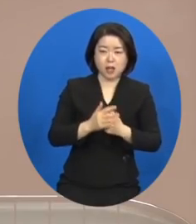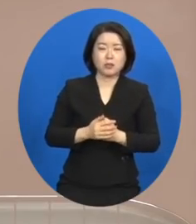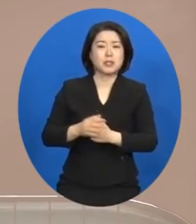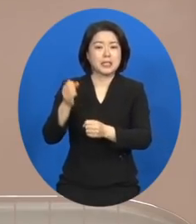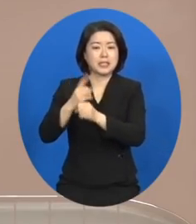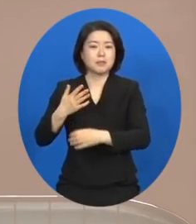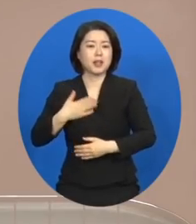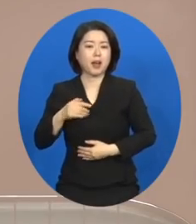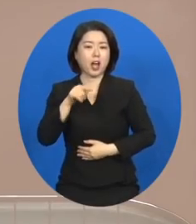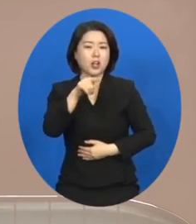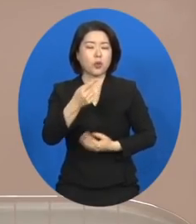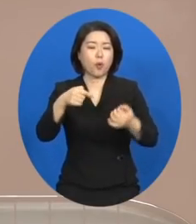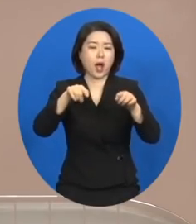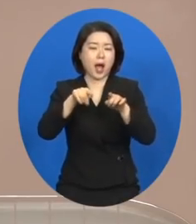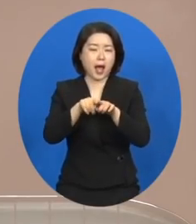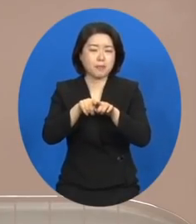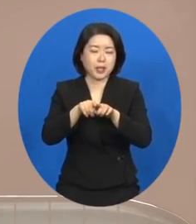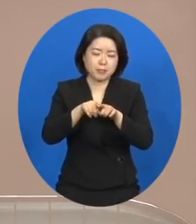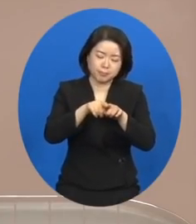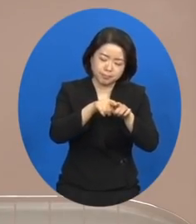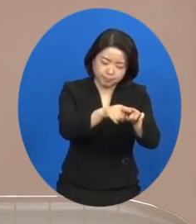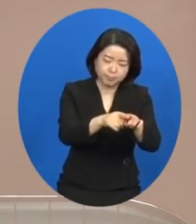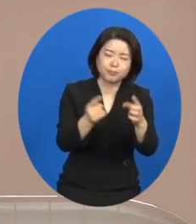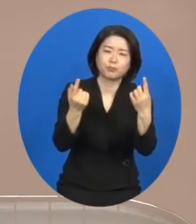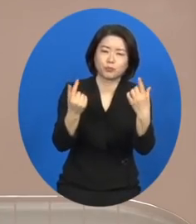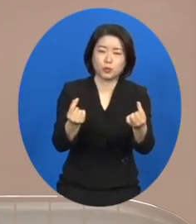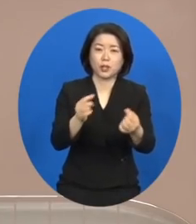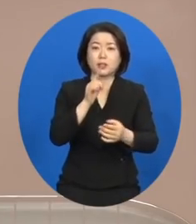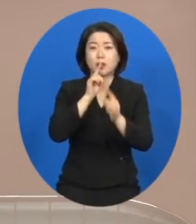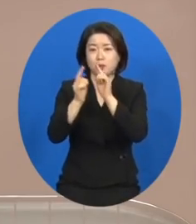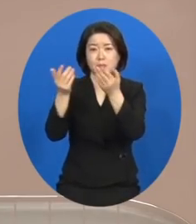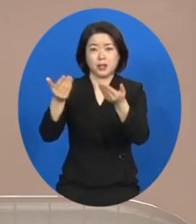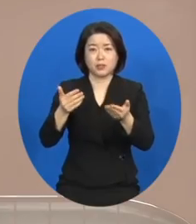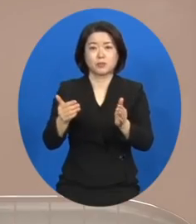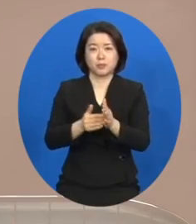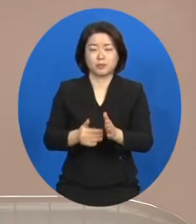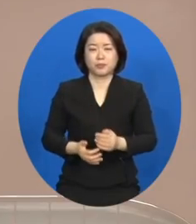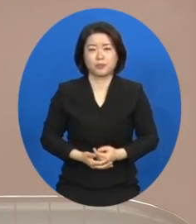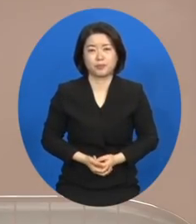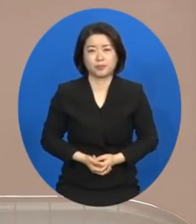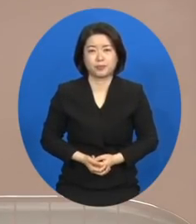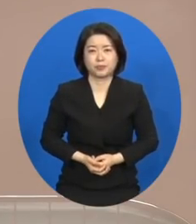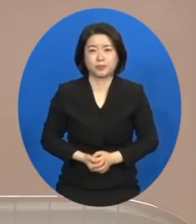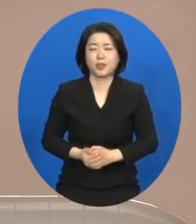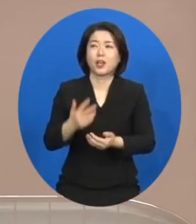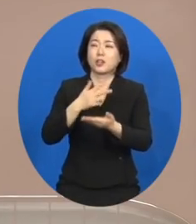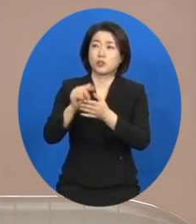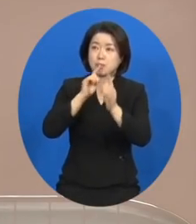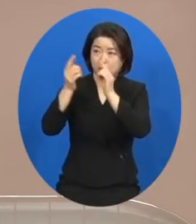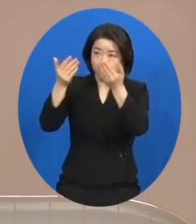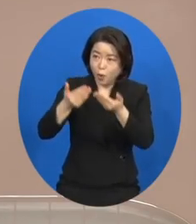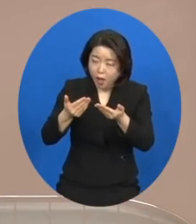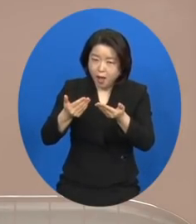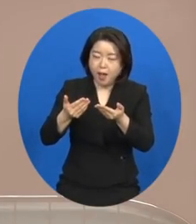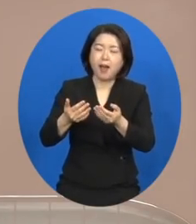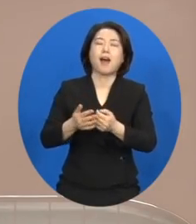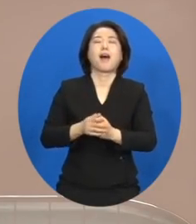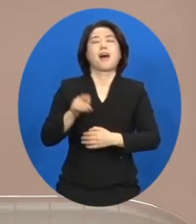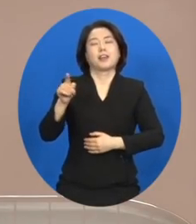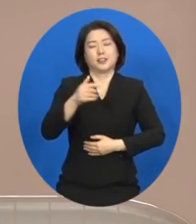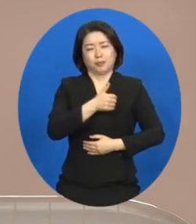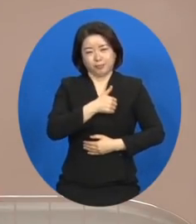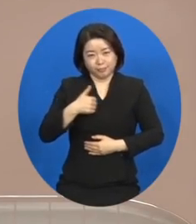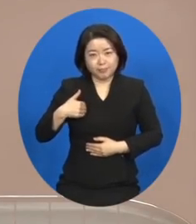너와 함께 간 것이나 다름없다라고 말씀을 하시는 거예요. 주님, 말씀하셨으니까 그것이면